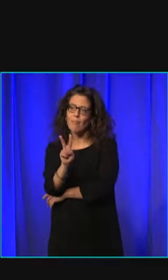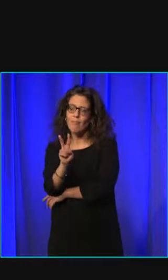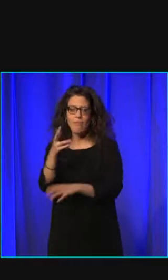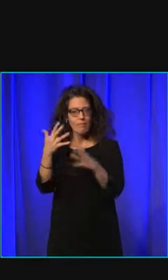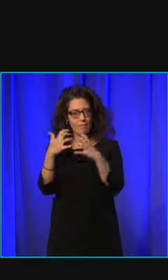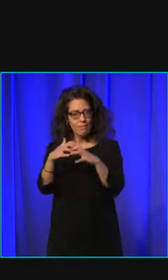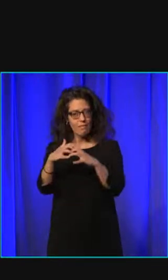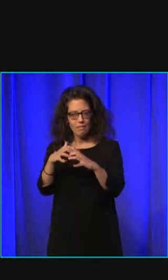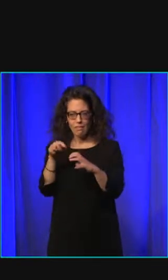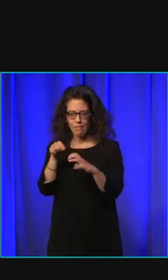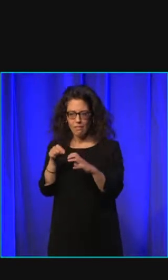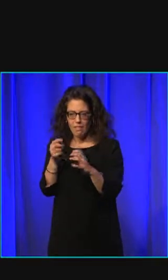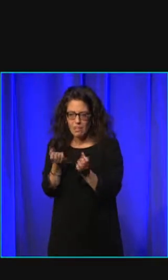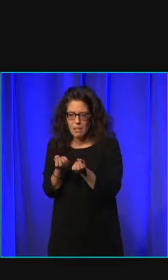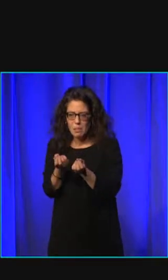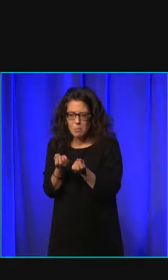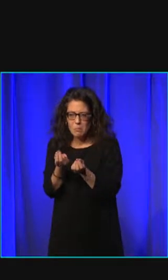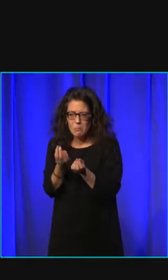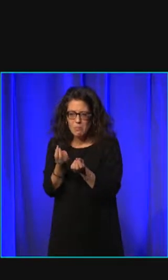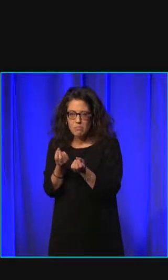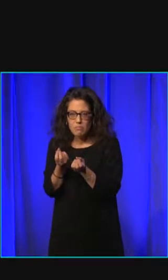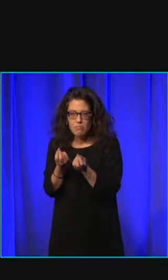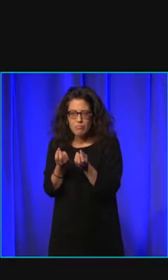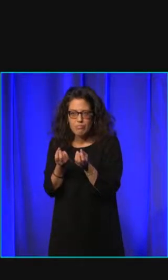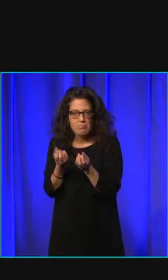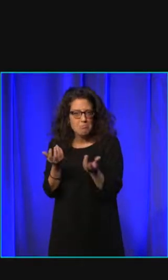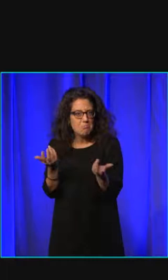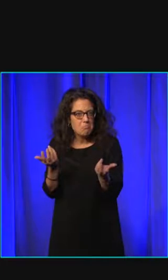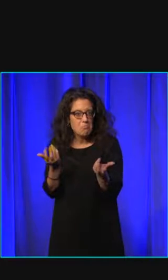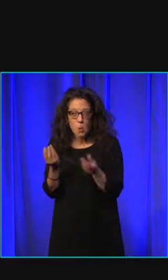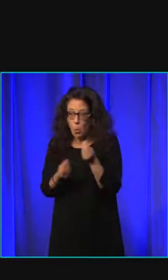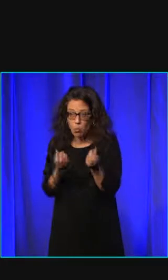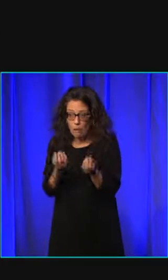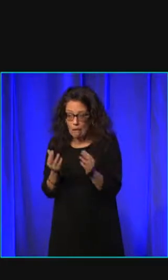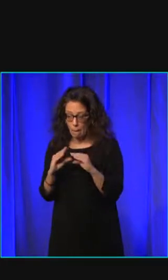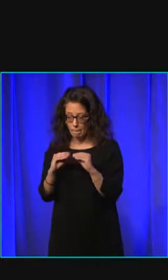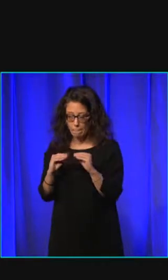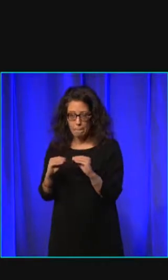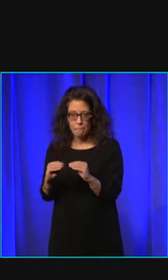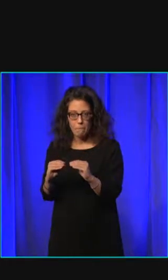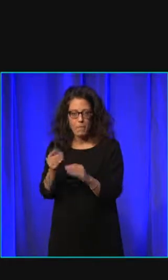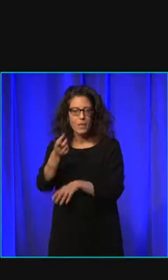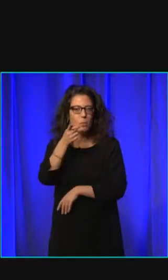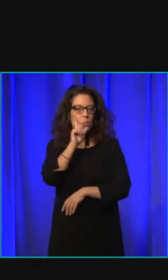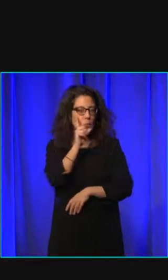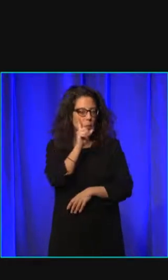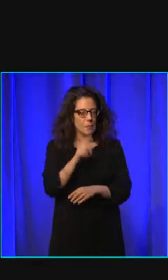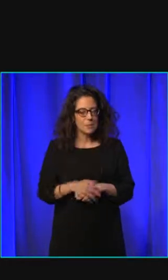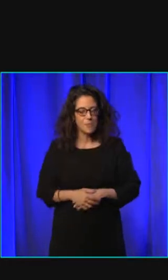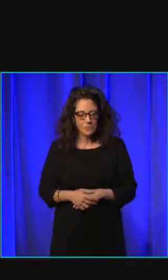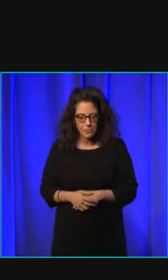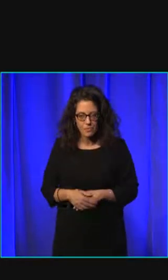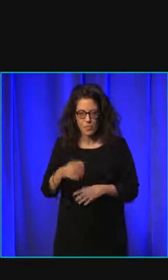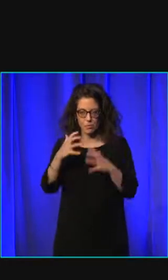activations, elles étaient minimes ou elles n'existaient pas. Pourquoi ? Parce que pour que les